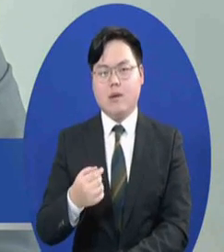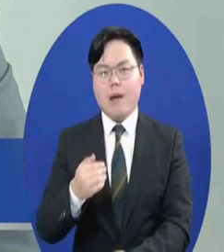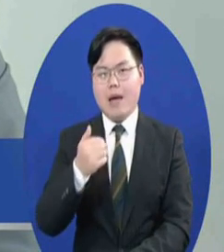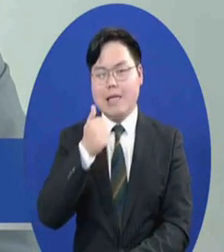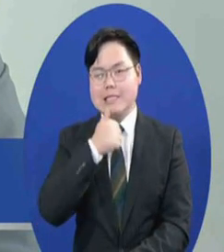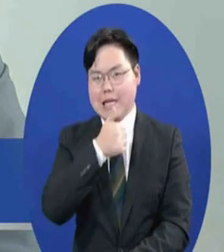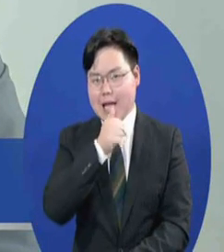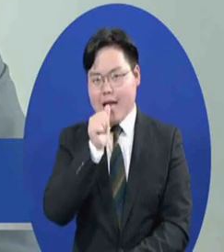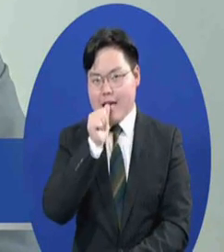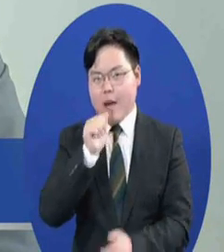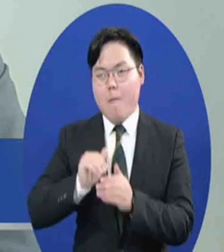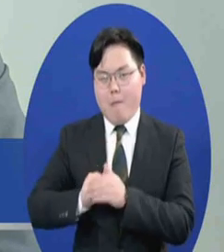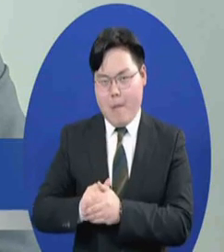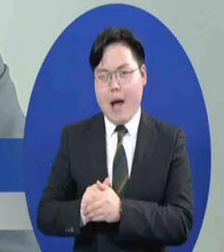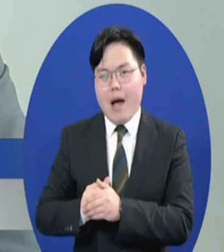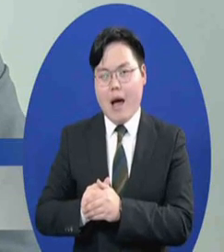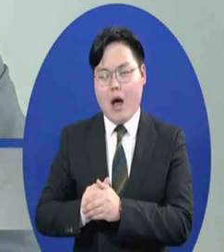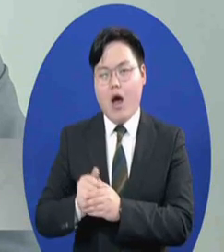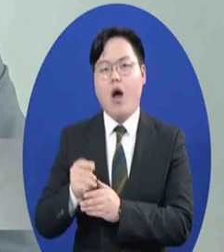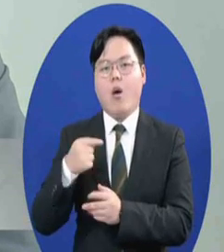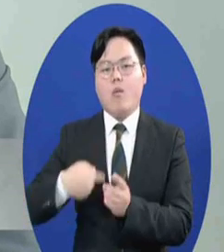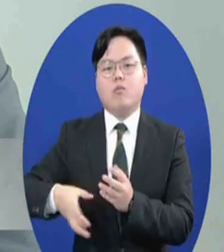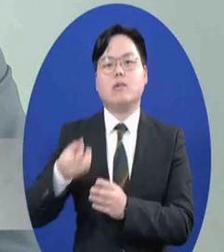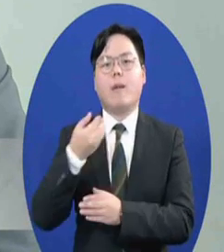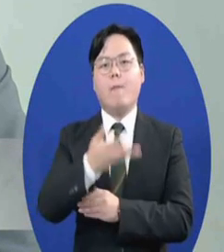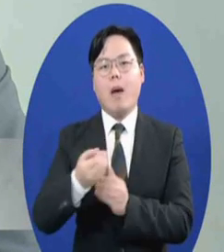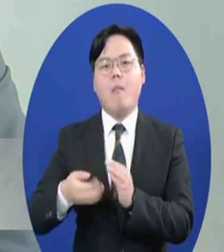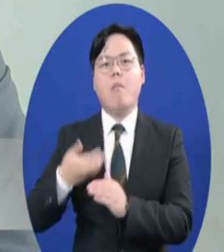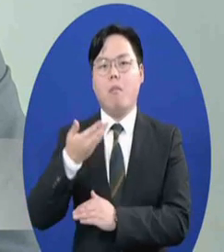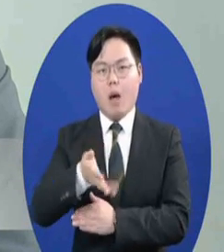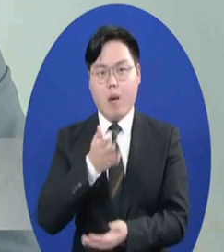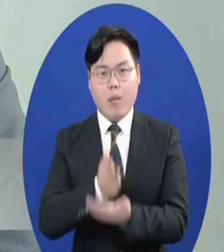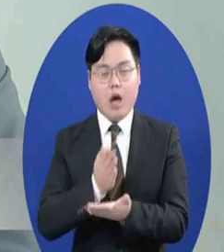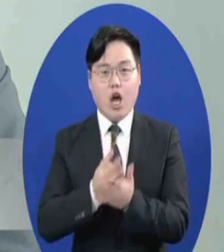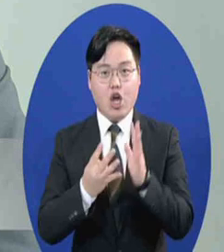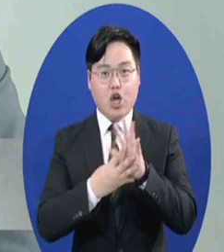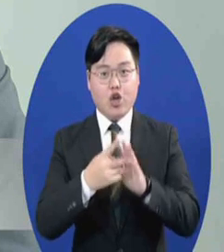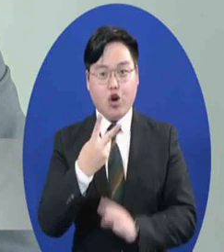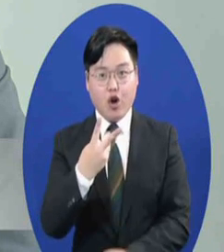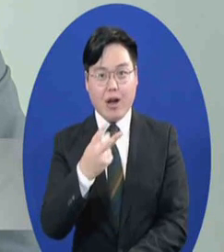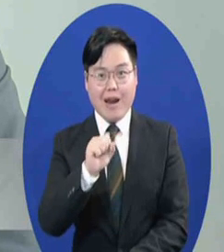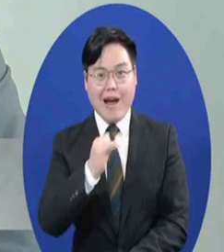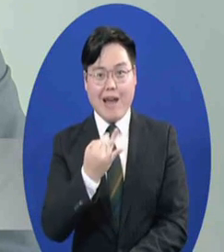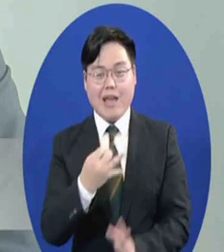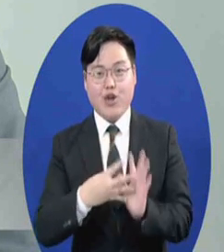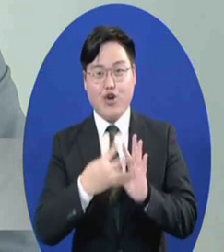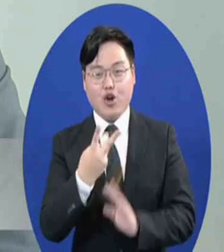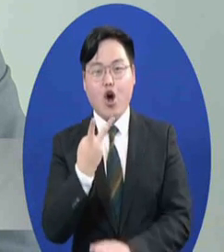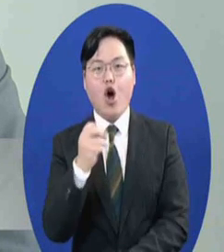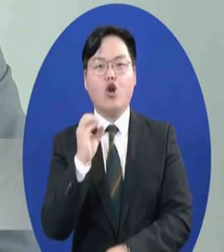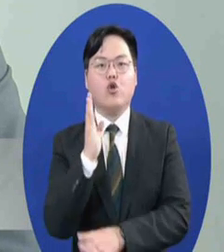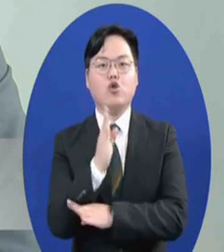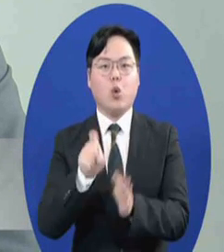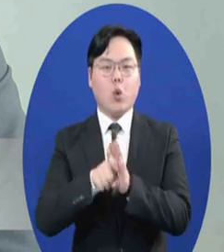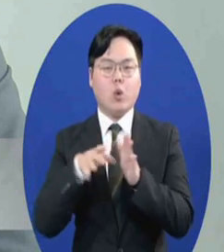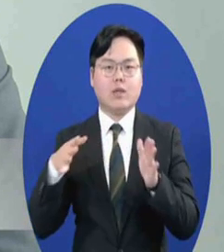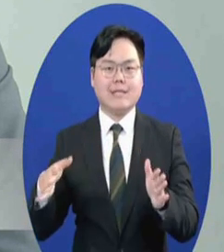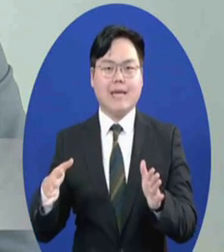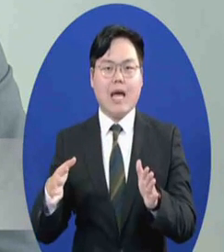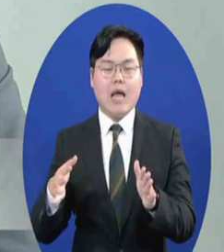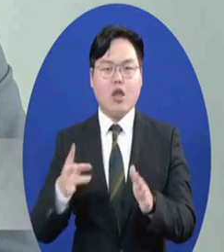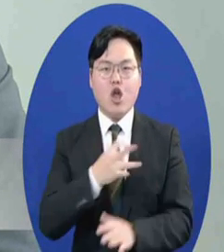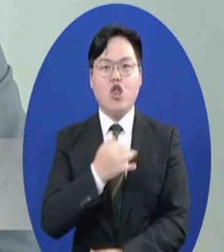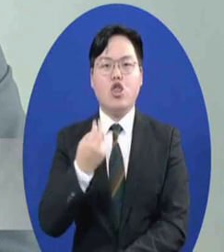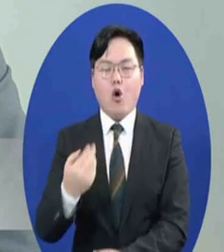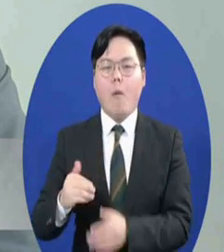бол 30-р хоногийн нөөц бол байгаа хийн бол байсан. За 92 бол ойролцоогоор 20 гаруй хоногийн бол одоо нөөцтэй бол байгаа. За энэ